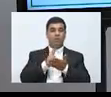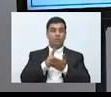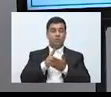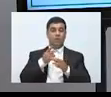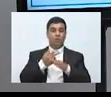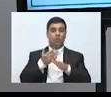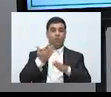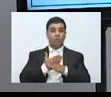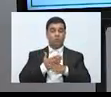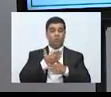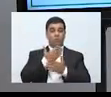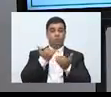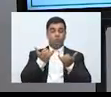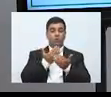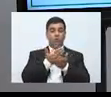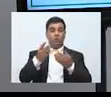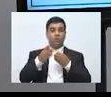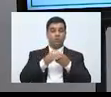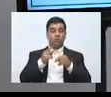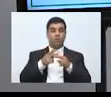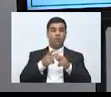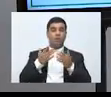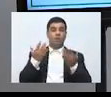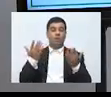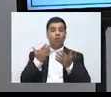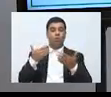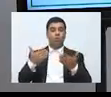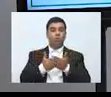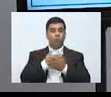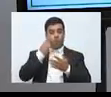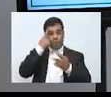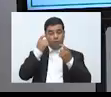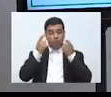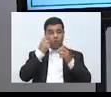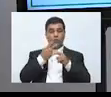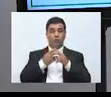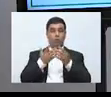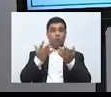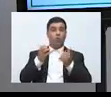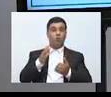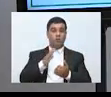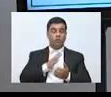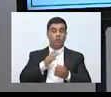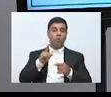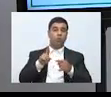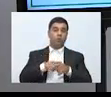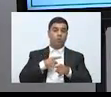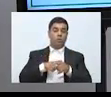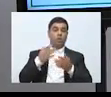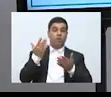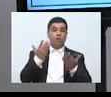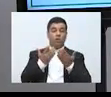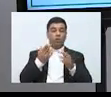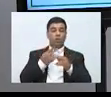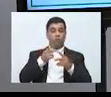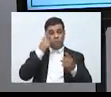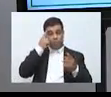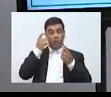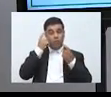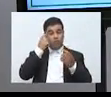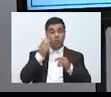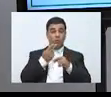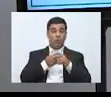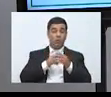bugun sizlar qanday yangi ma'lumotlarni oldingiz? Yoki qaysi ma'lumotlar